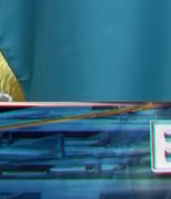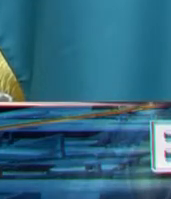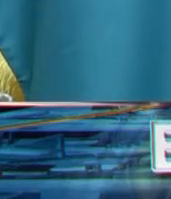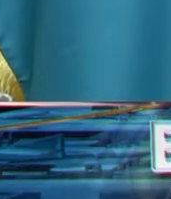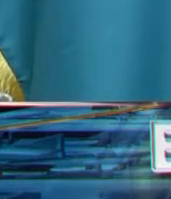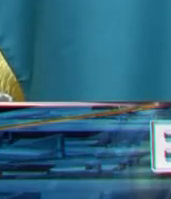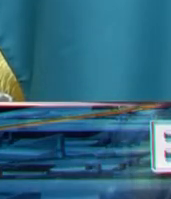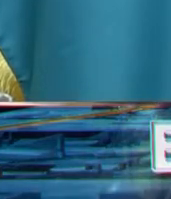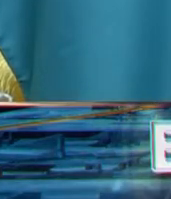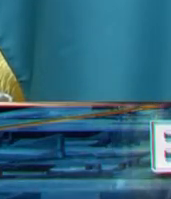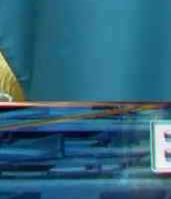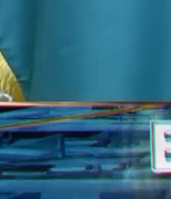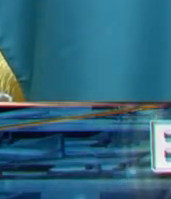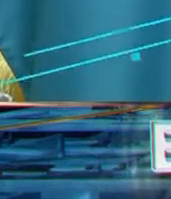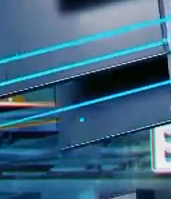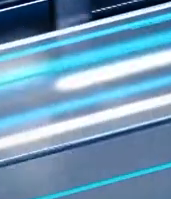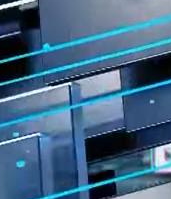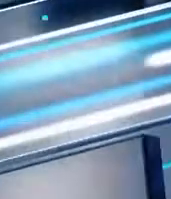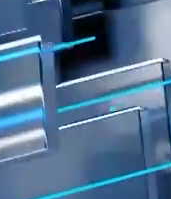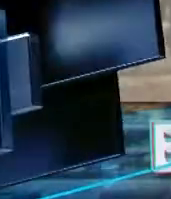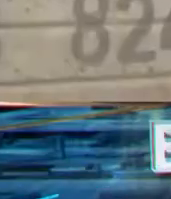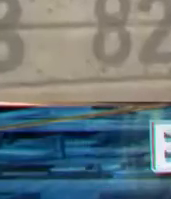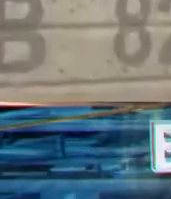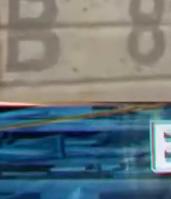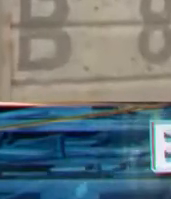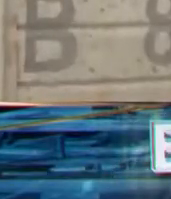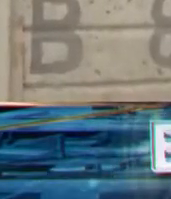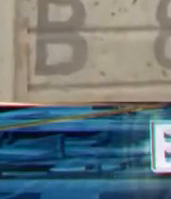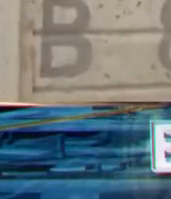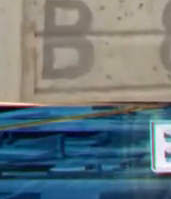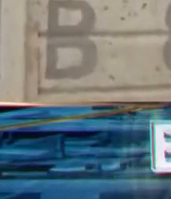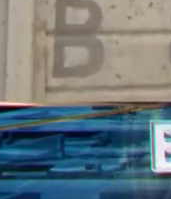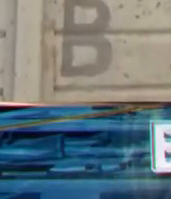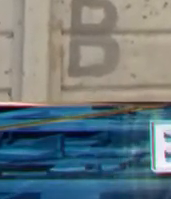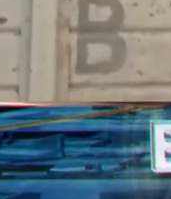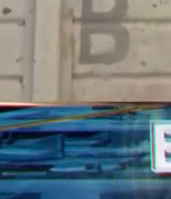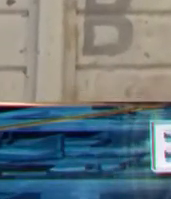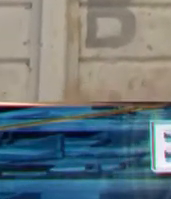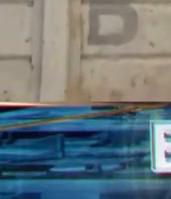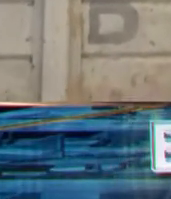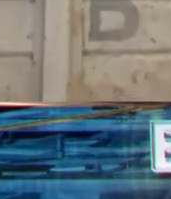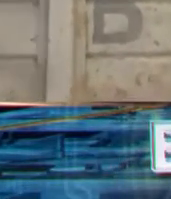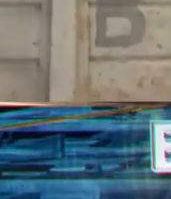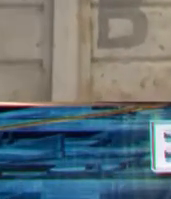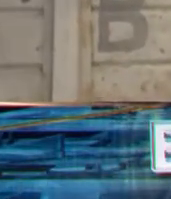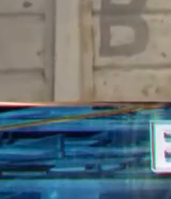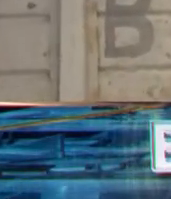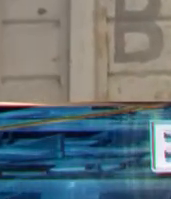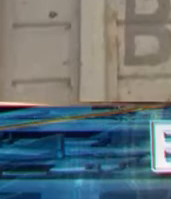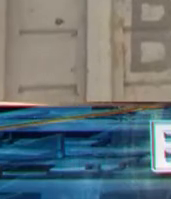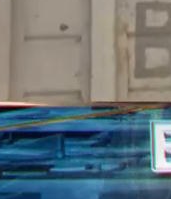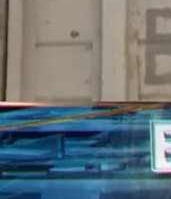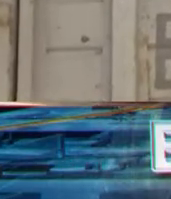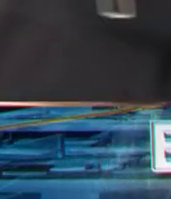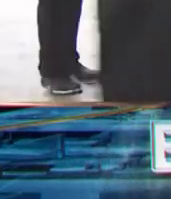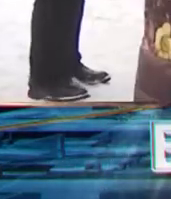жаттығу өткізесіздер, ол бекер өтпесін. Кешелі бері Талдықорғанда 750 тоннадан аса көмір тегін таратылды. Қайырлы істі